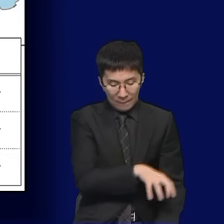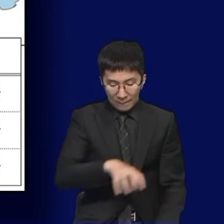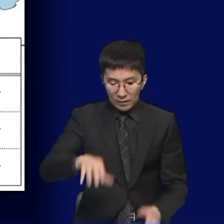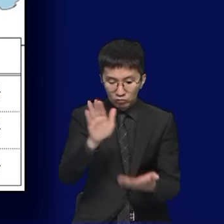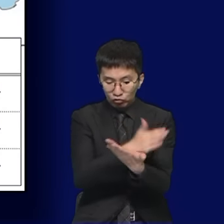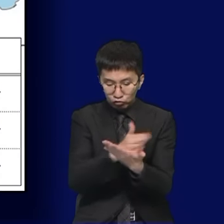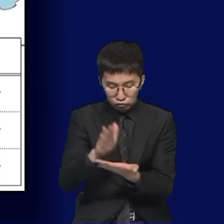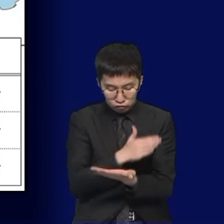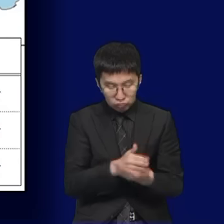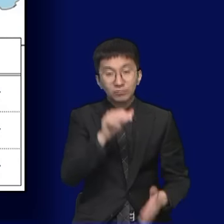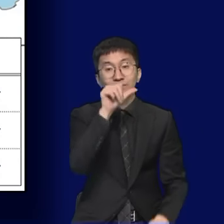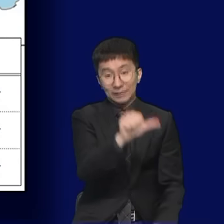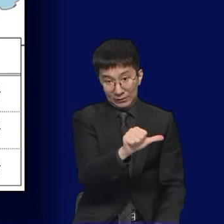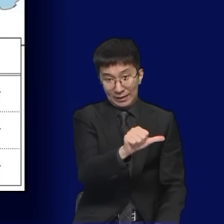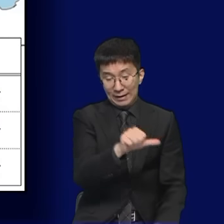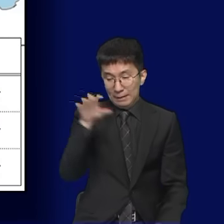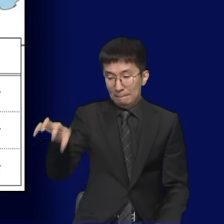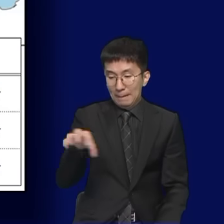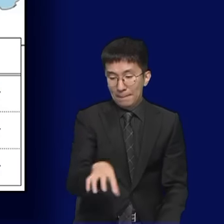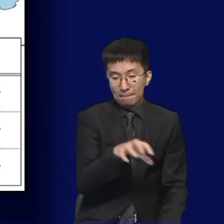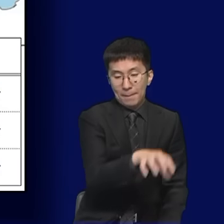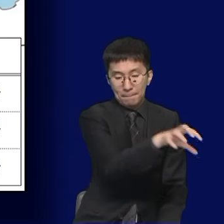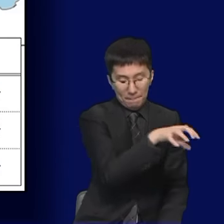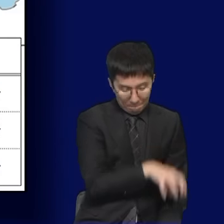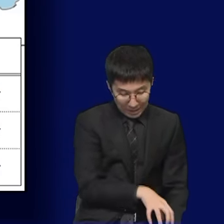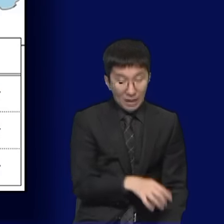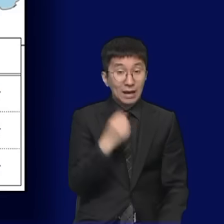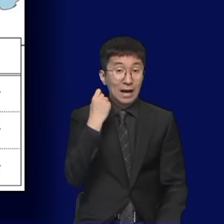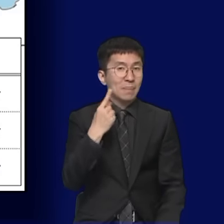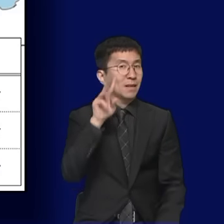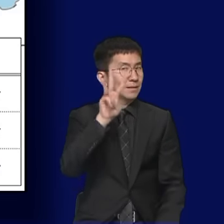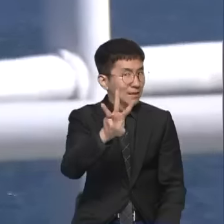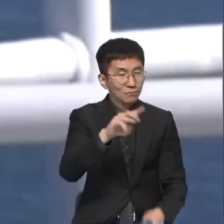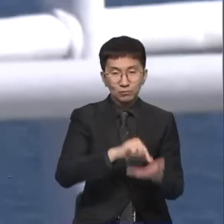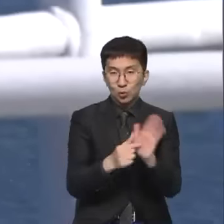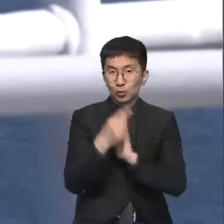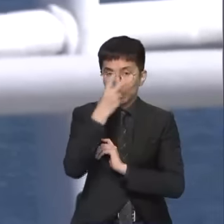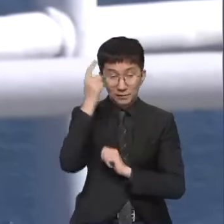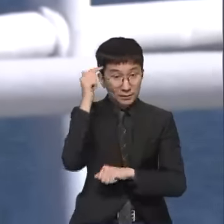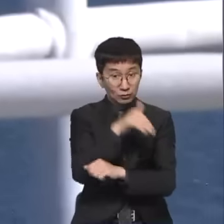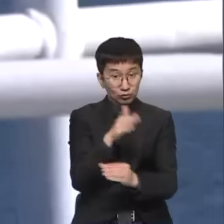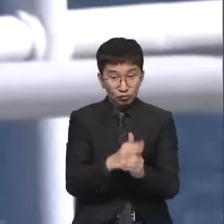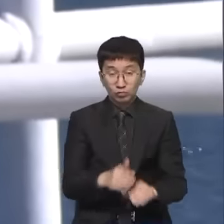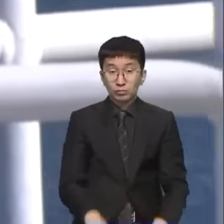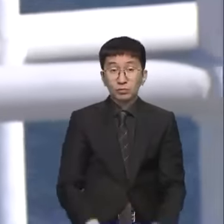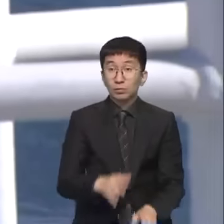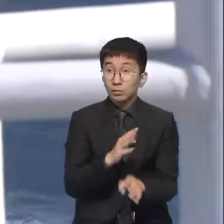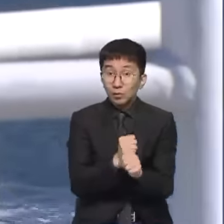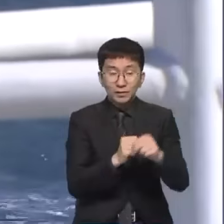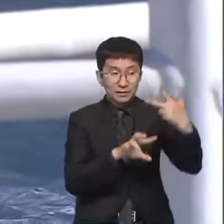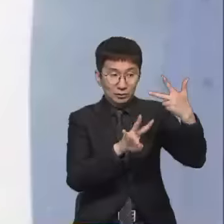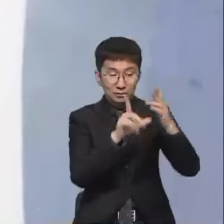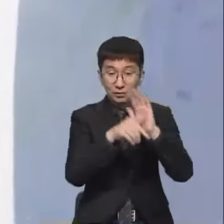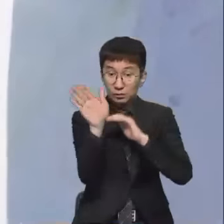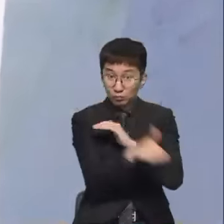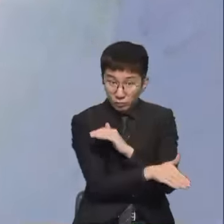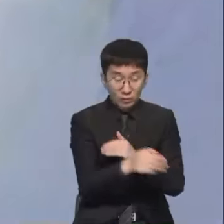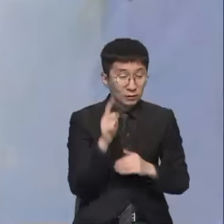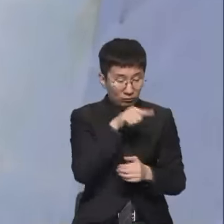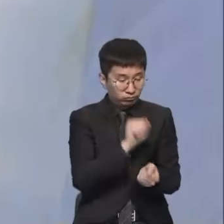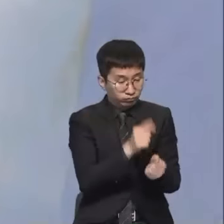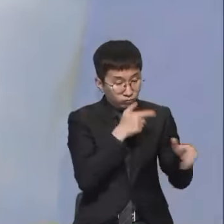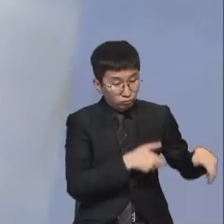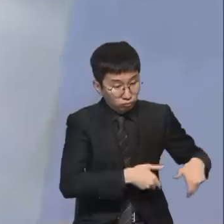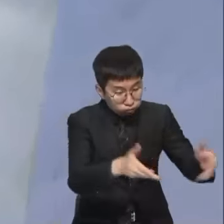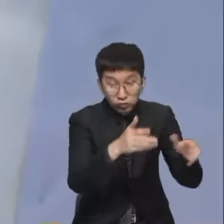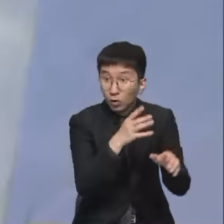각 권역의 5개 지점씩 한 달에 3번씩 검사합니다. 지난 7월 24일부터 오염수 방류 직후인